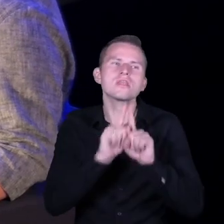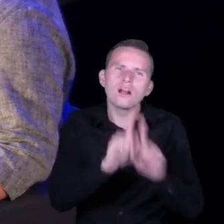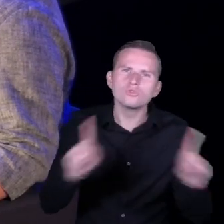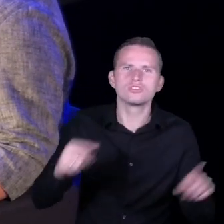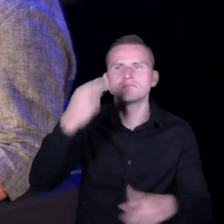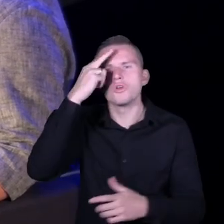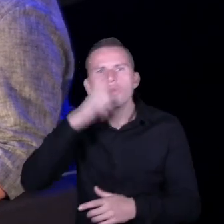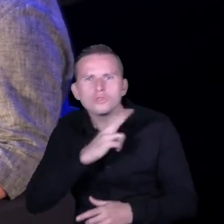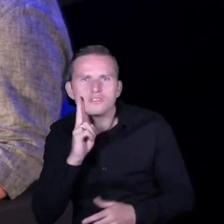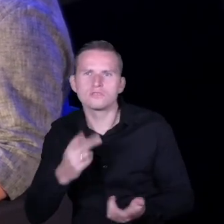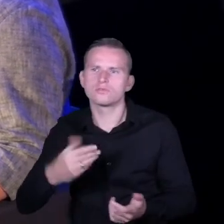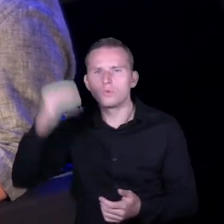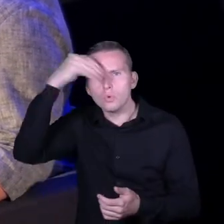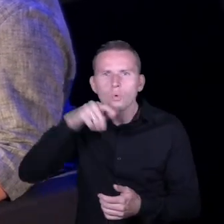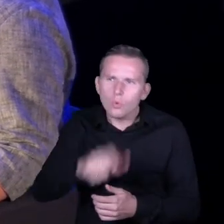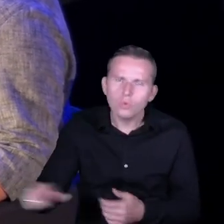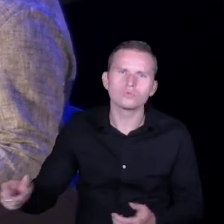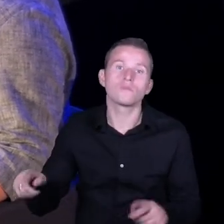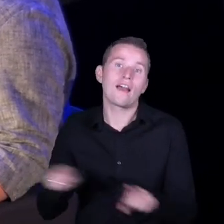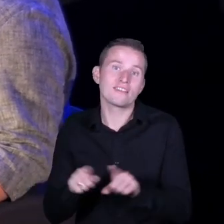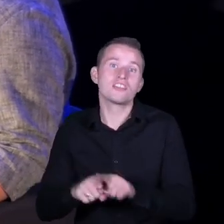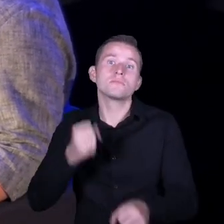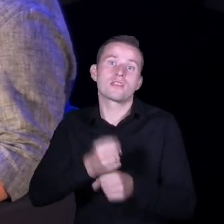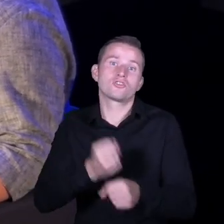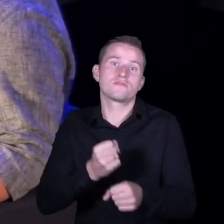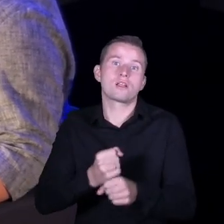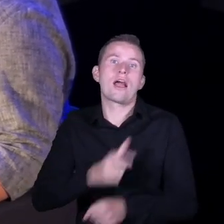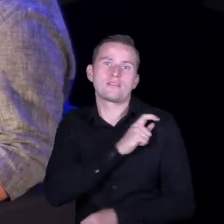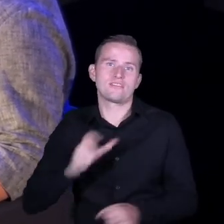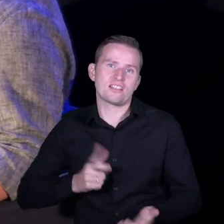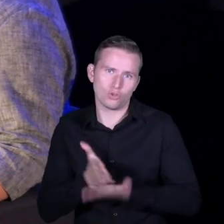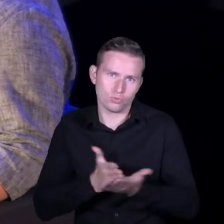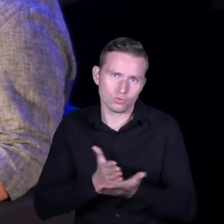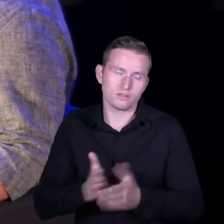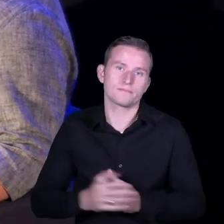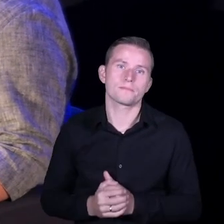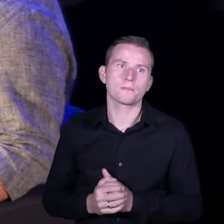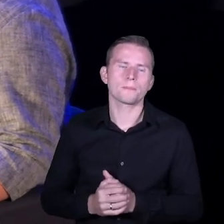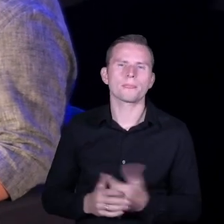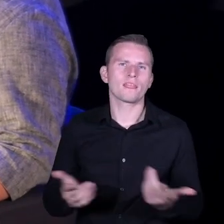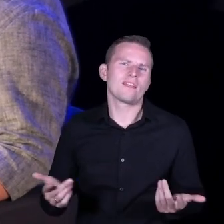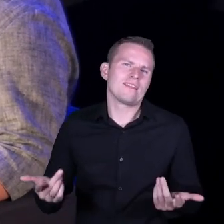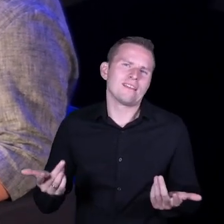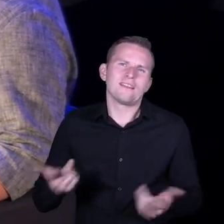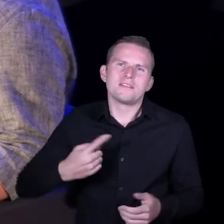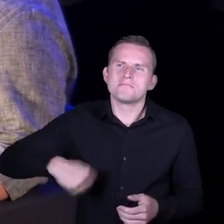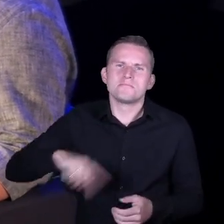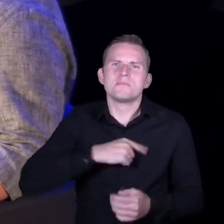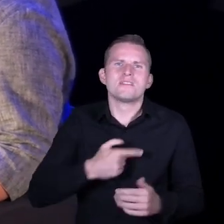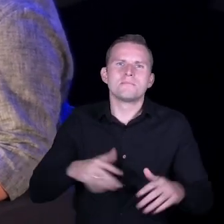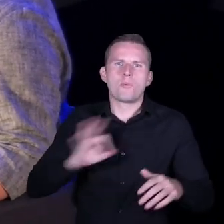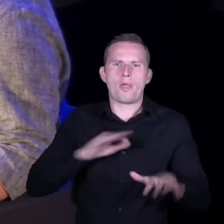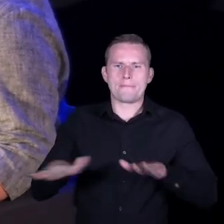rodziców, ale także pracowników administracji obsługi. Jak rozumiemy swoje miejsce, jakie